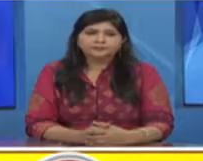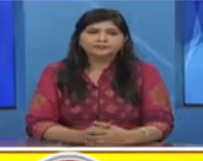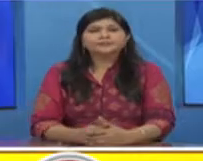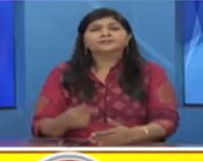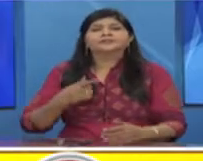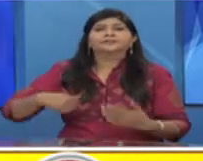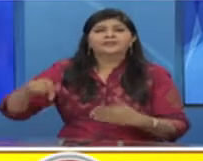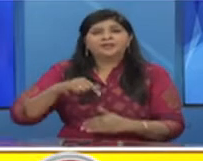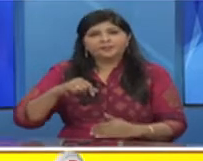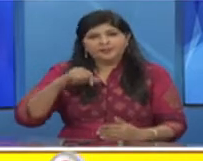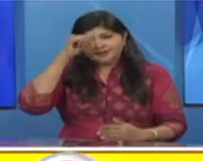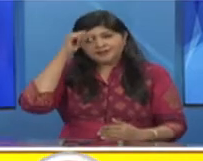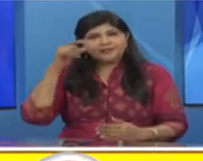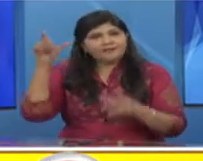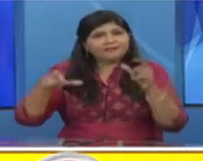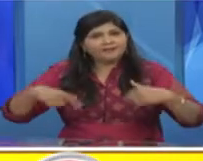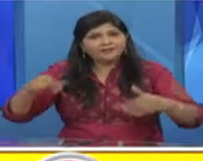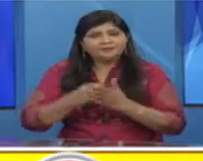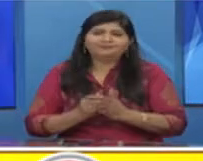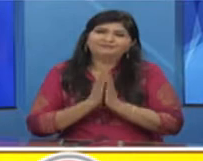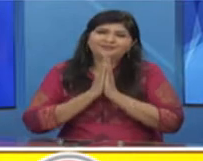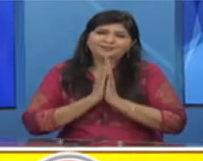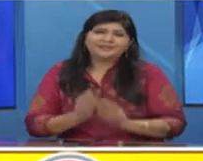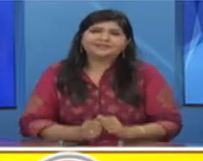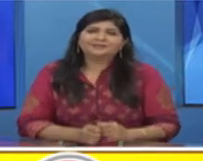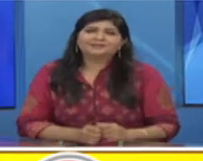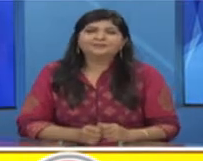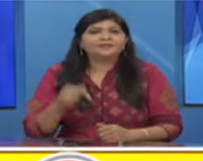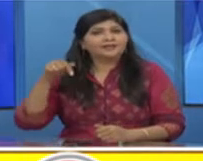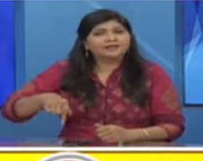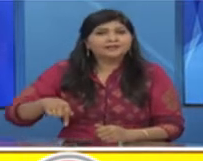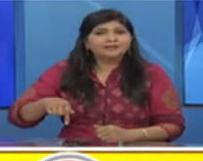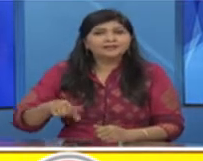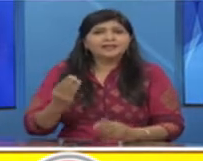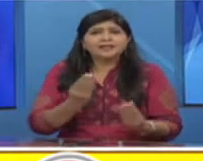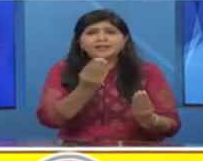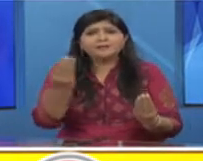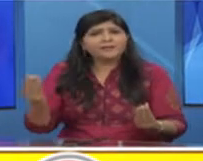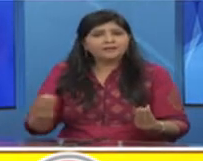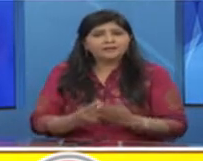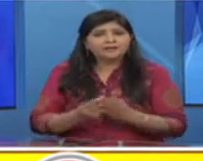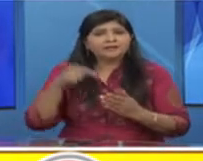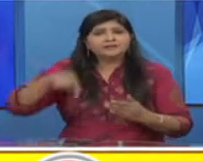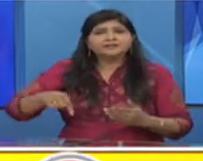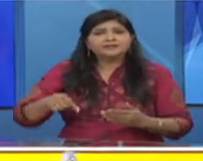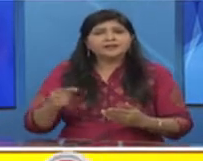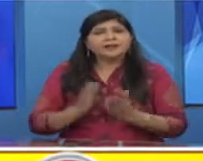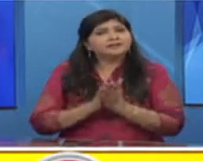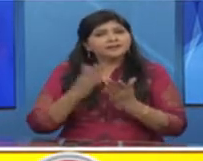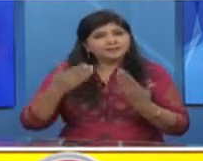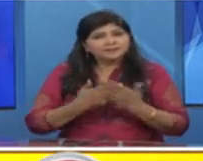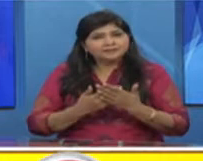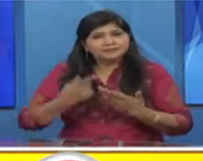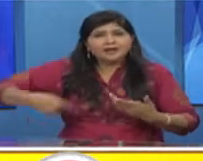मेरे प्यारे देशवासियों, नमस्कार। आज दीपावली का पावन पर्व है।